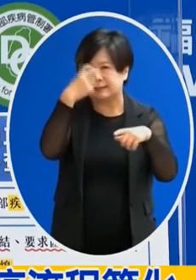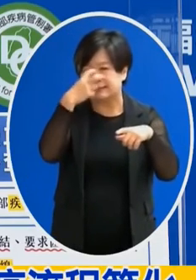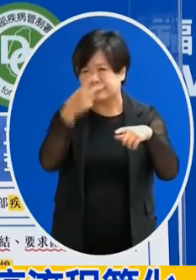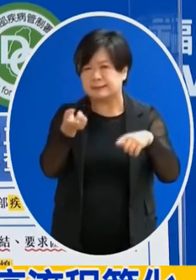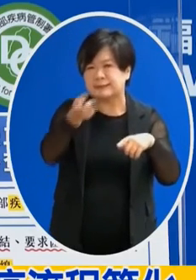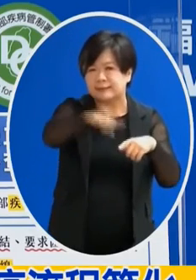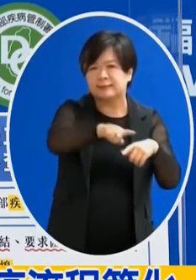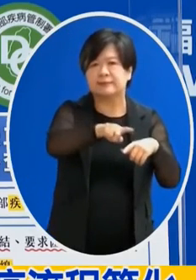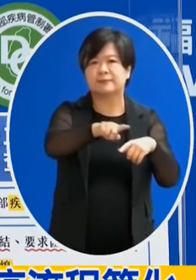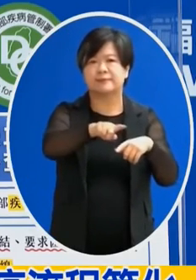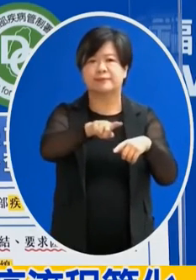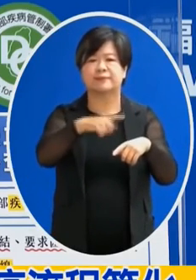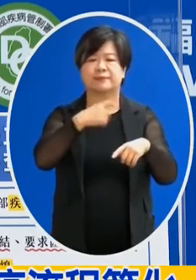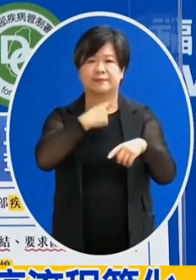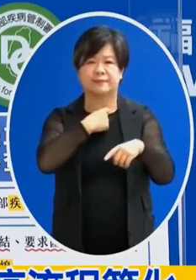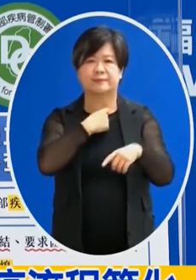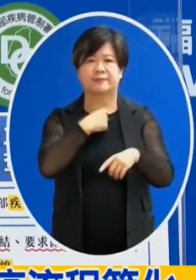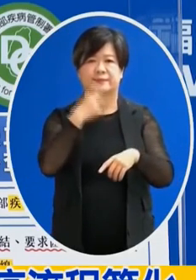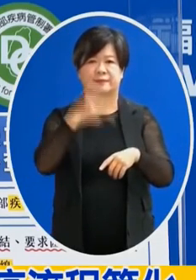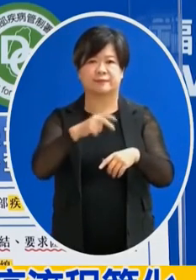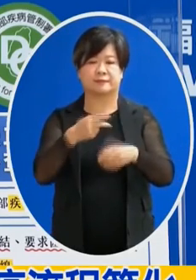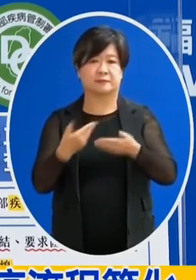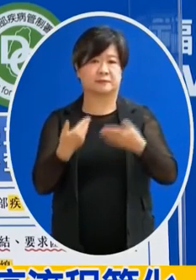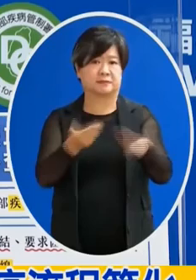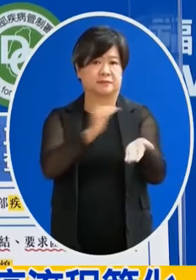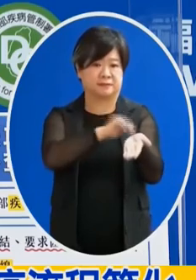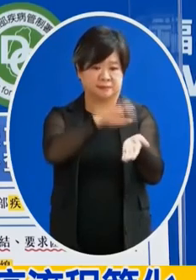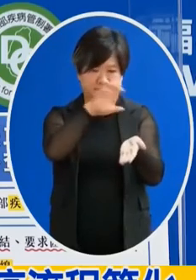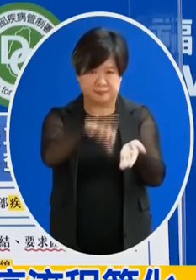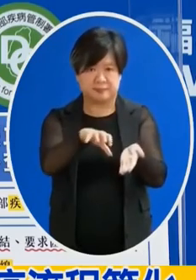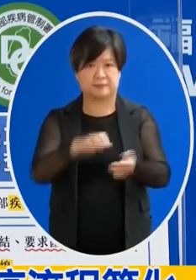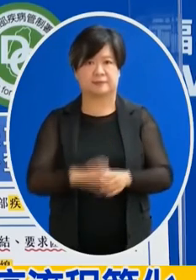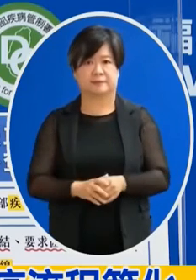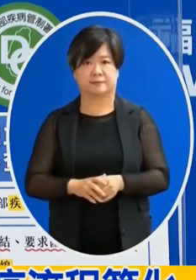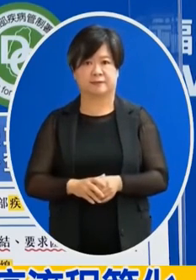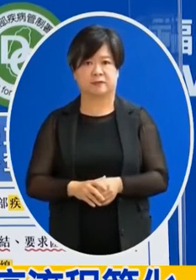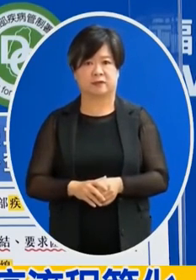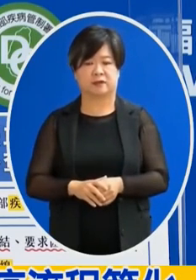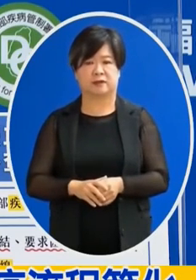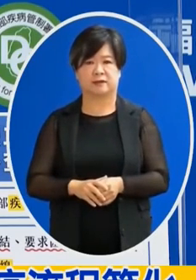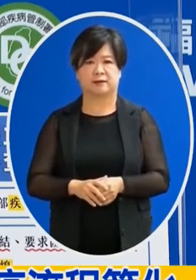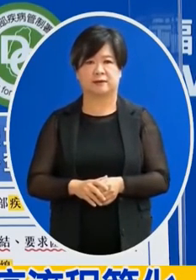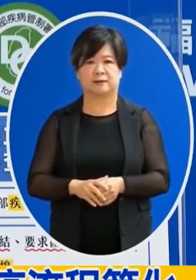个医院端哦，医疗院所端，还有这个